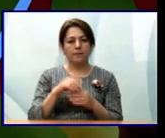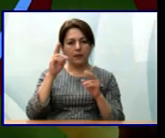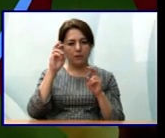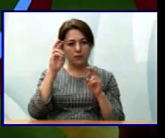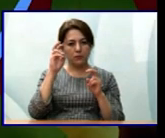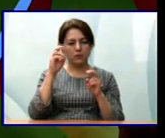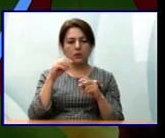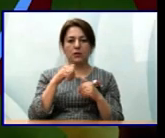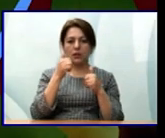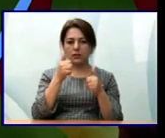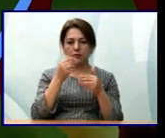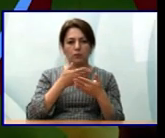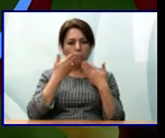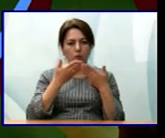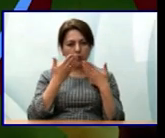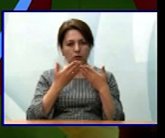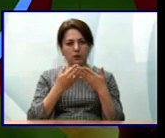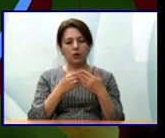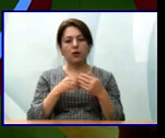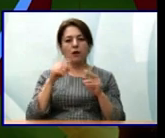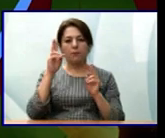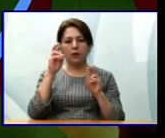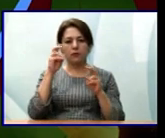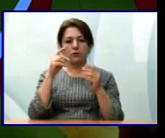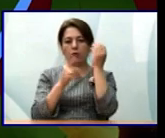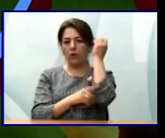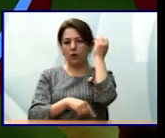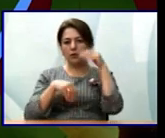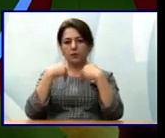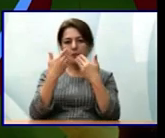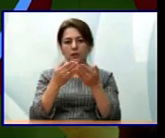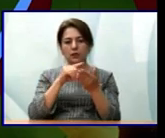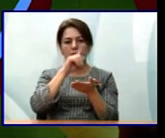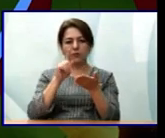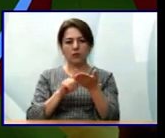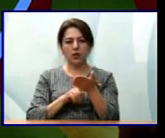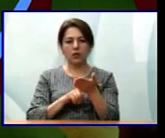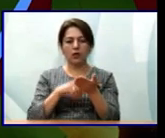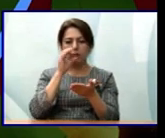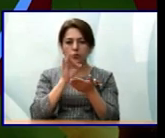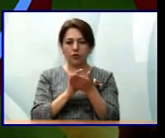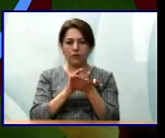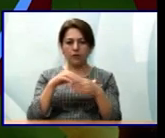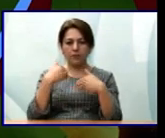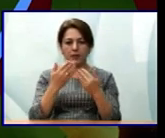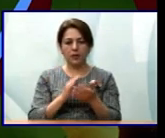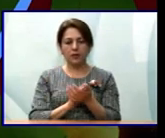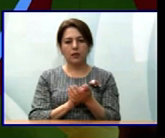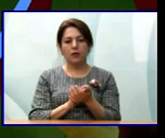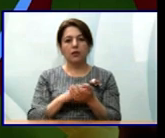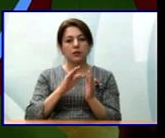Mavzuni qunt bilan o'qing. Mavzu yakunida berilgan savollarga javob bering.